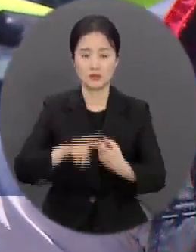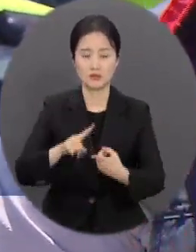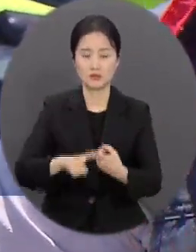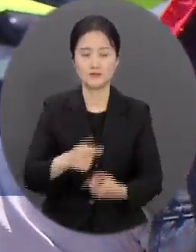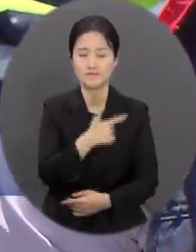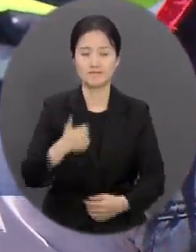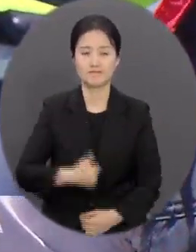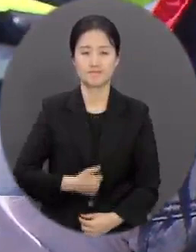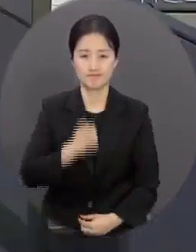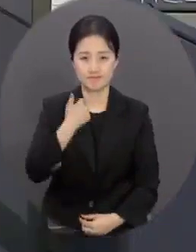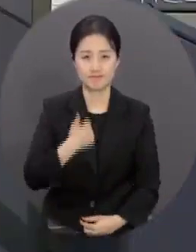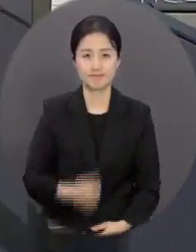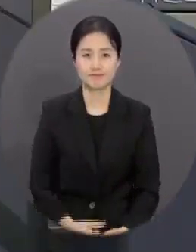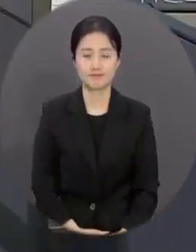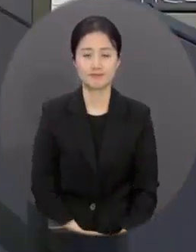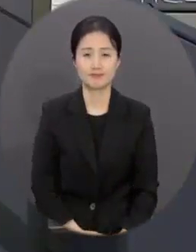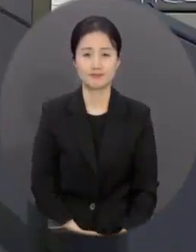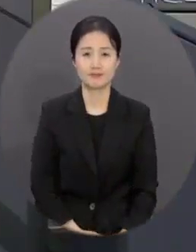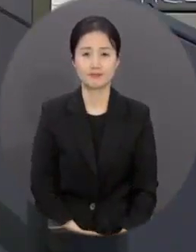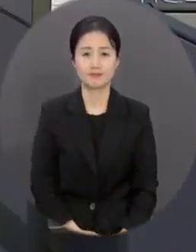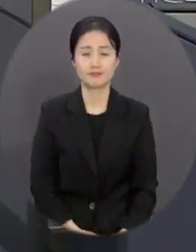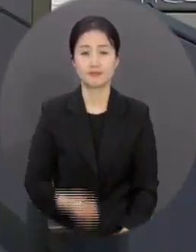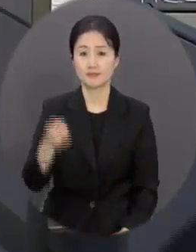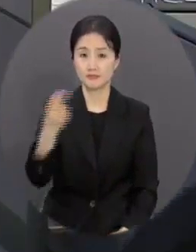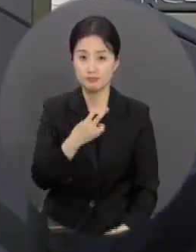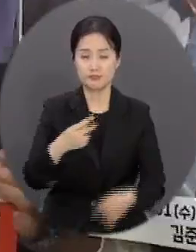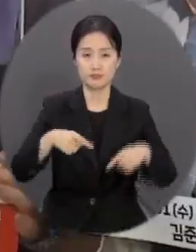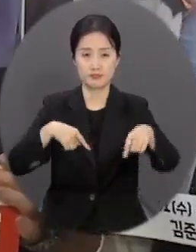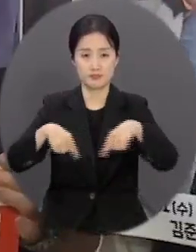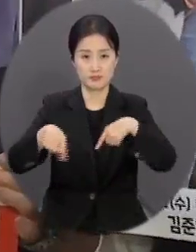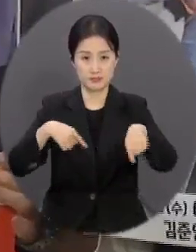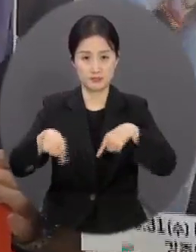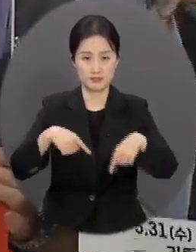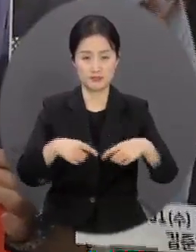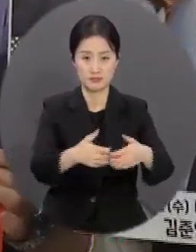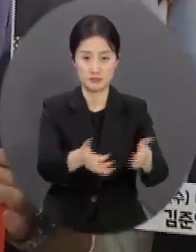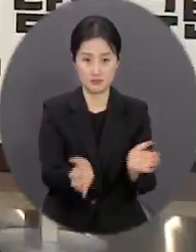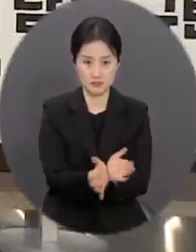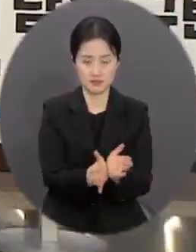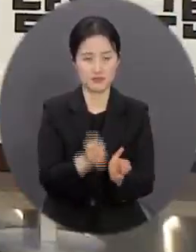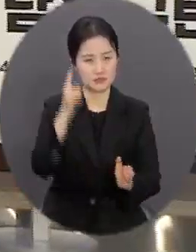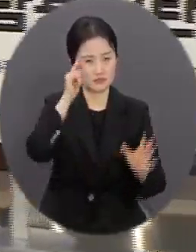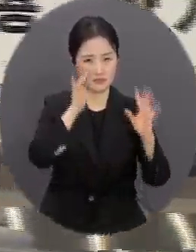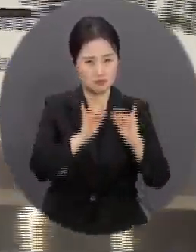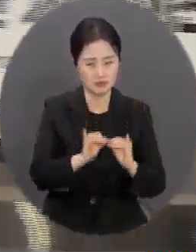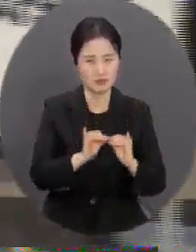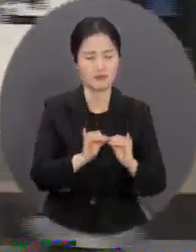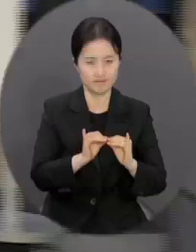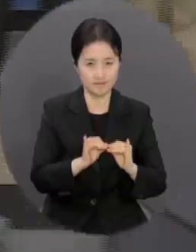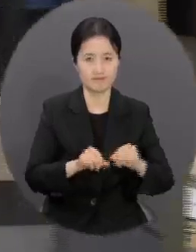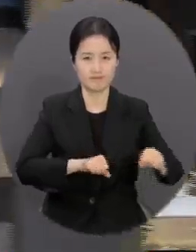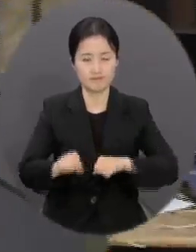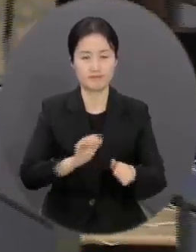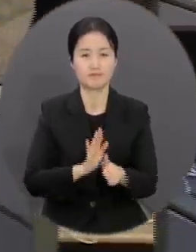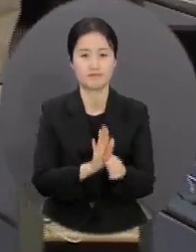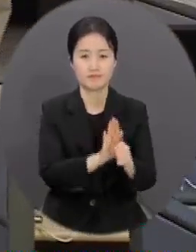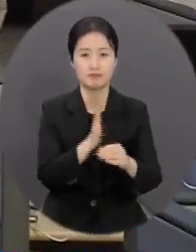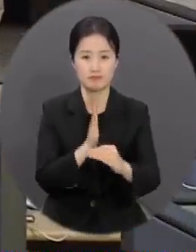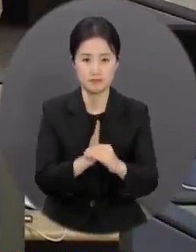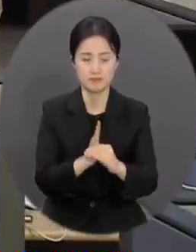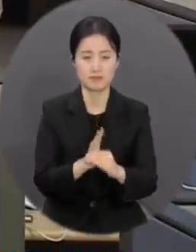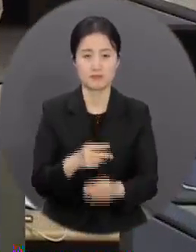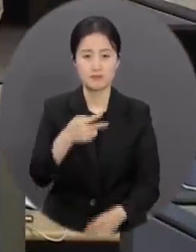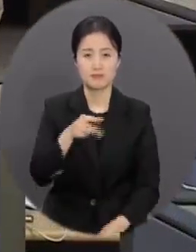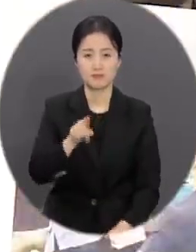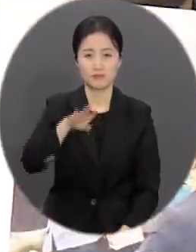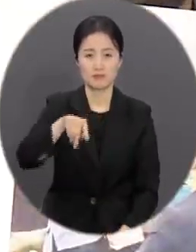분노하며 규탄한다. 정치권에서도 이번 진압에 대한 규탄이 이어졌습니다. 더불어민주당 노동존중 실천